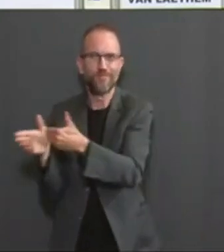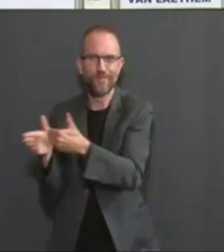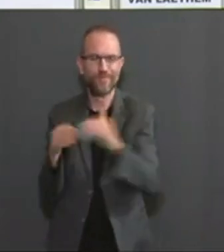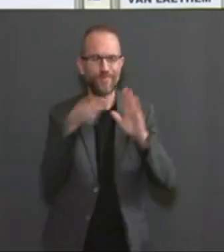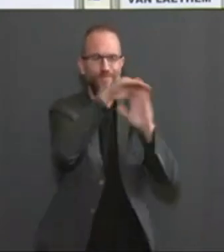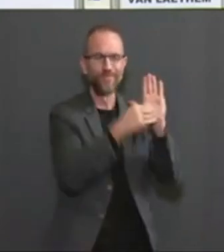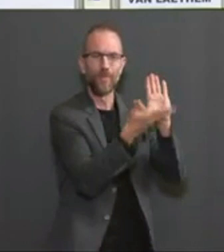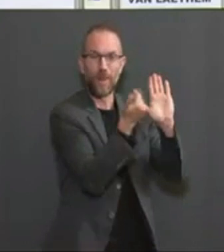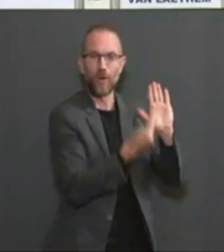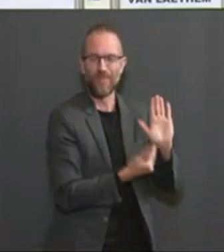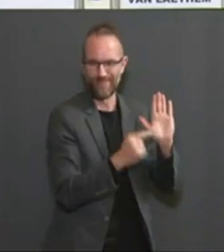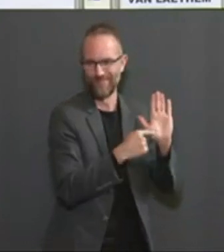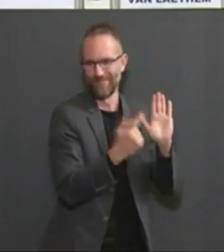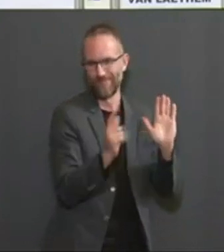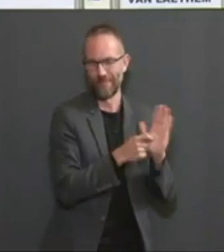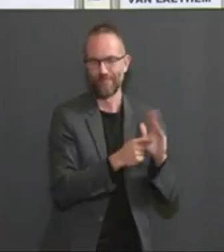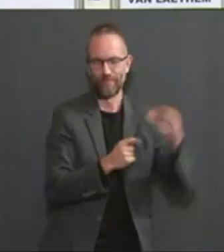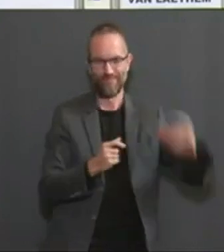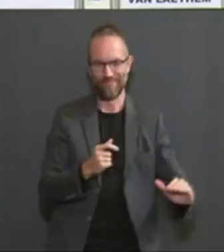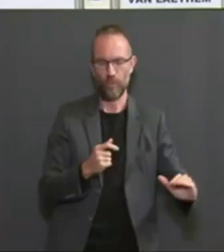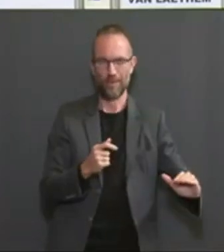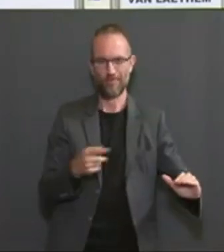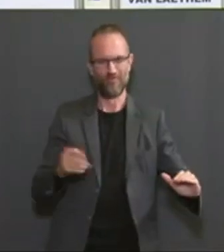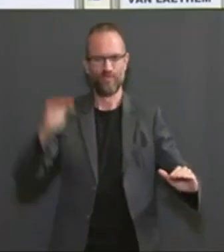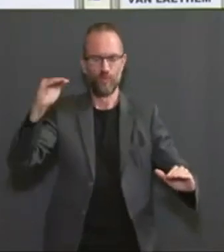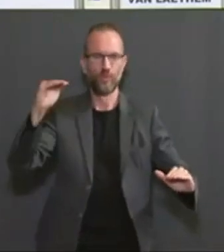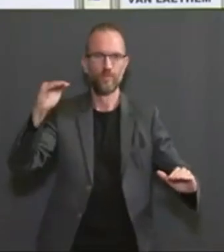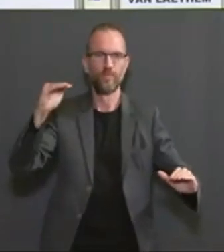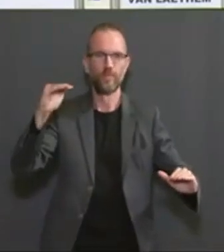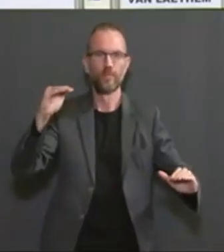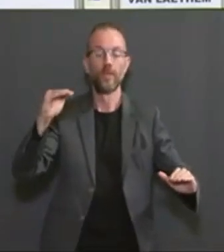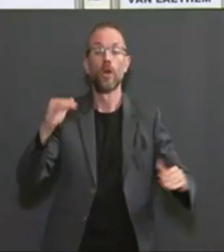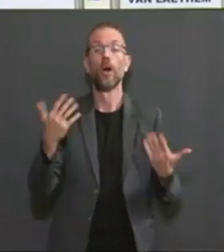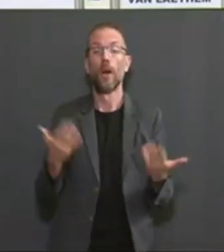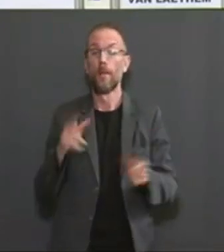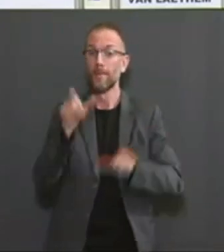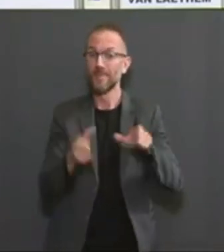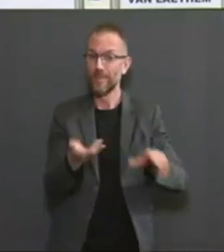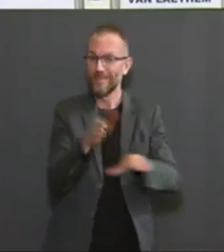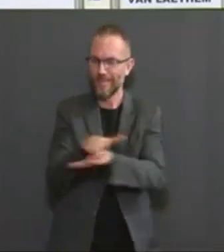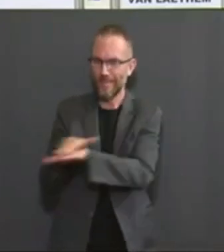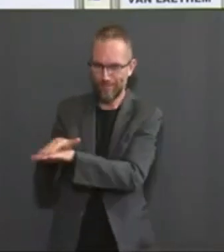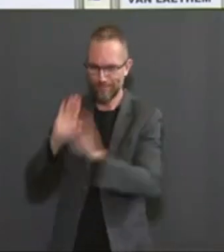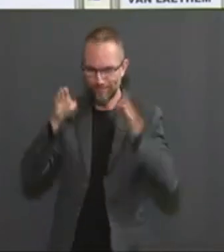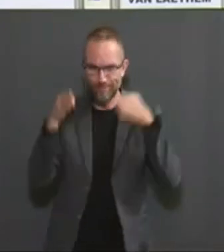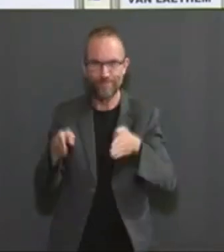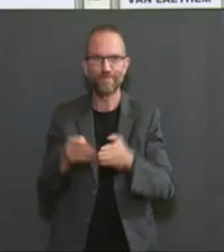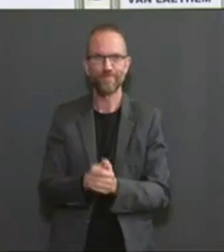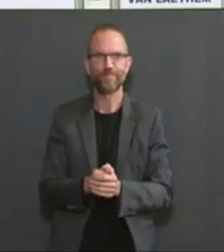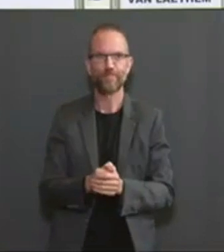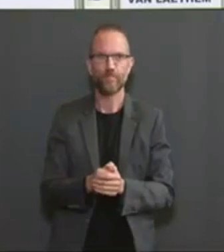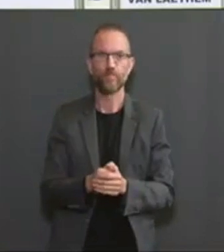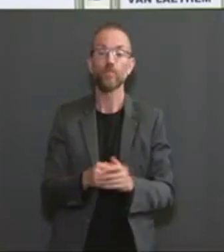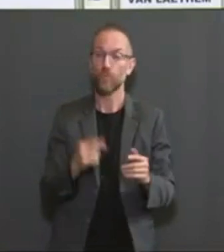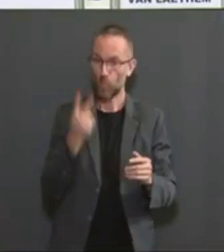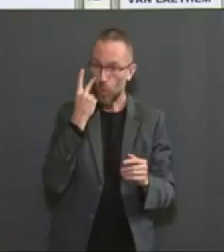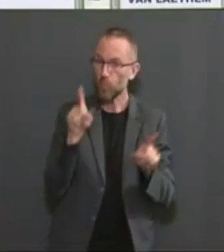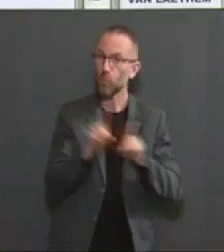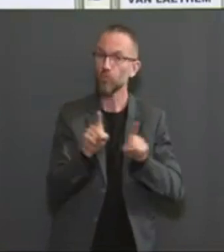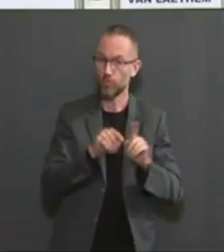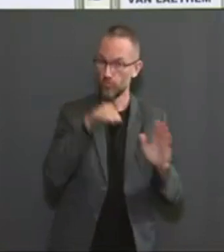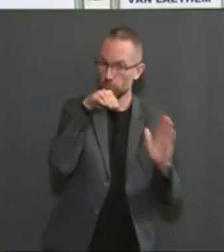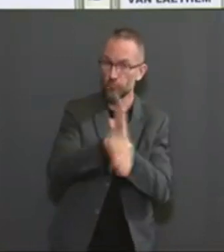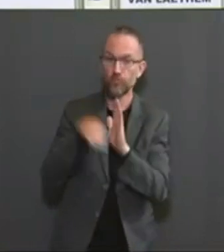Si on s'intéresse enfin aux décès, là aussi il y a une diminution du nombre de cas et ceci d'ailleurs s'accélère, ce qui est